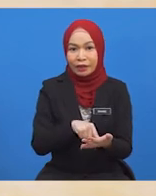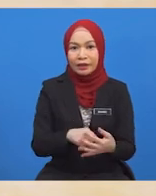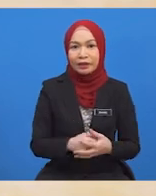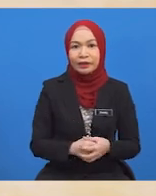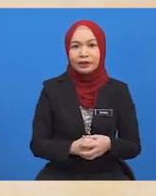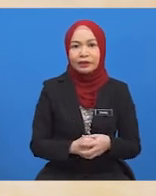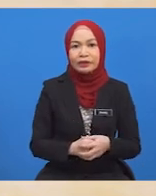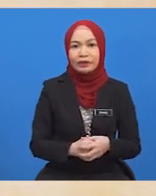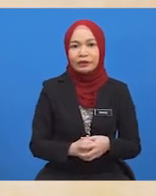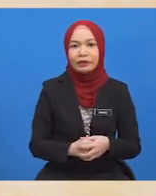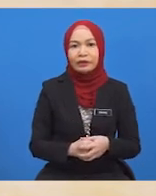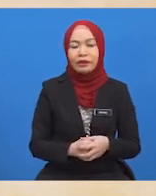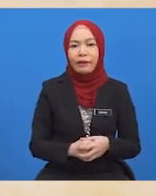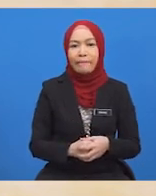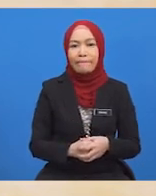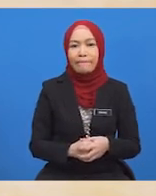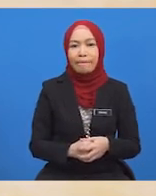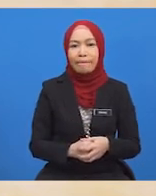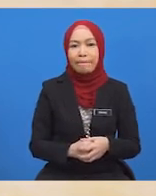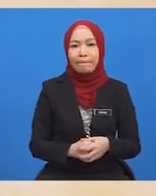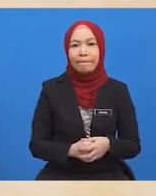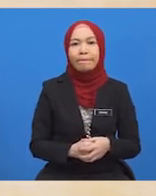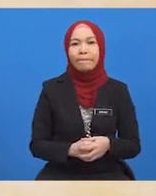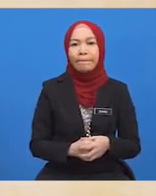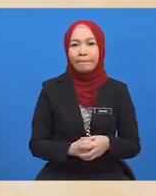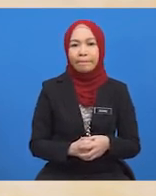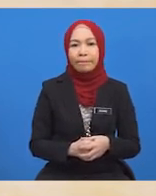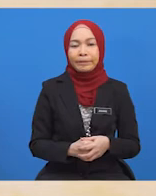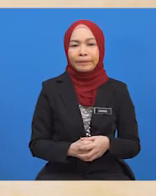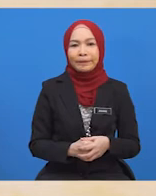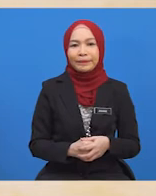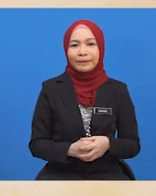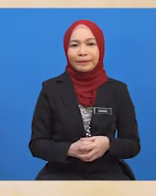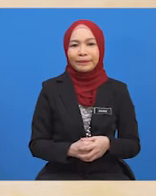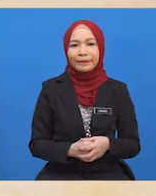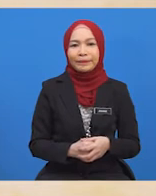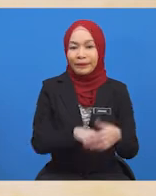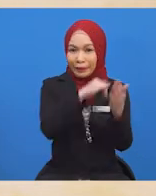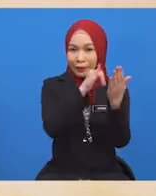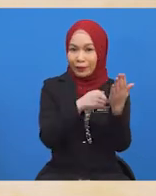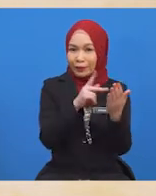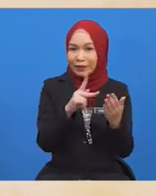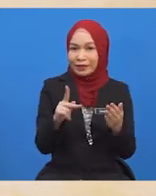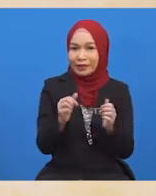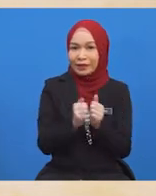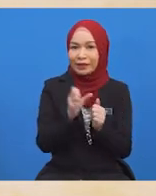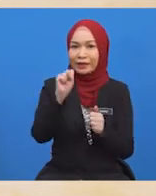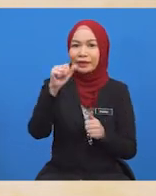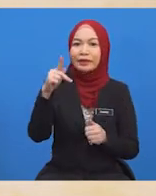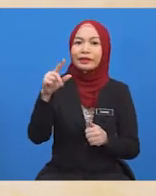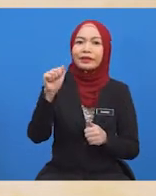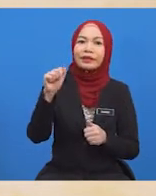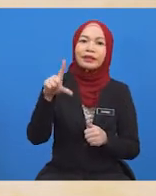Rajah menunjukkan sebuah prisma tegak yang terletak pada satah mengufur. Lukiskan dengan skala